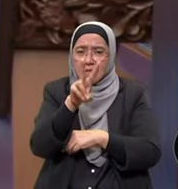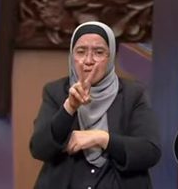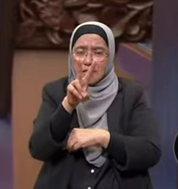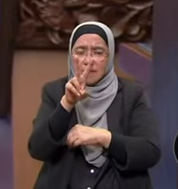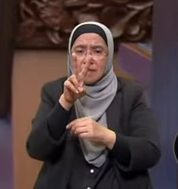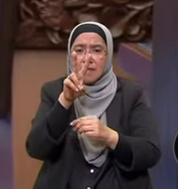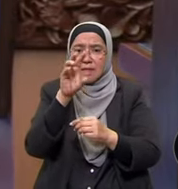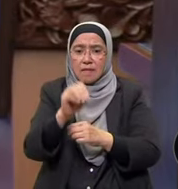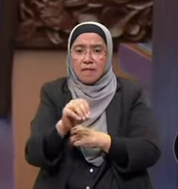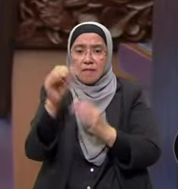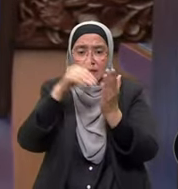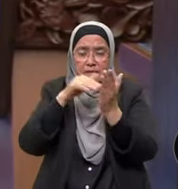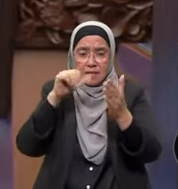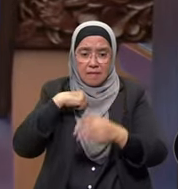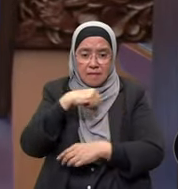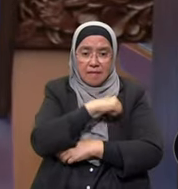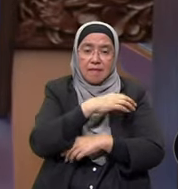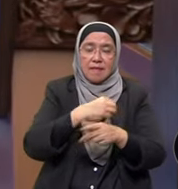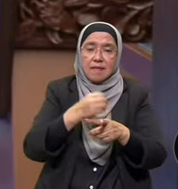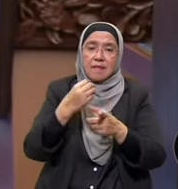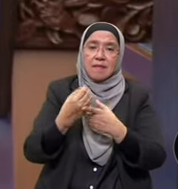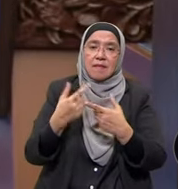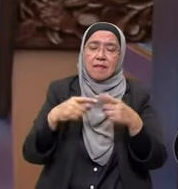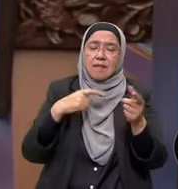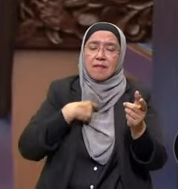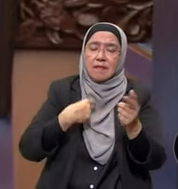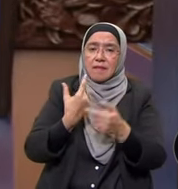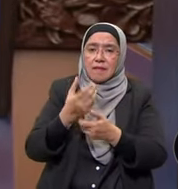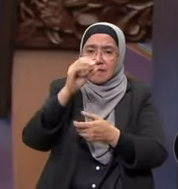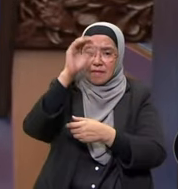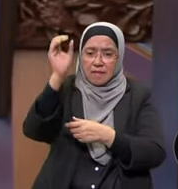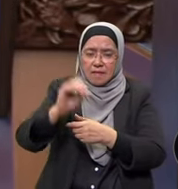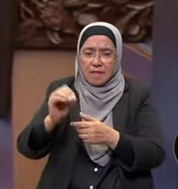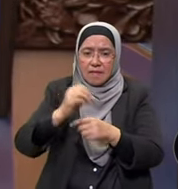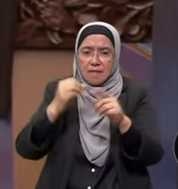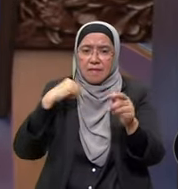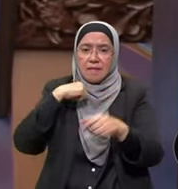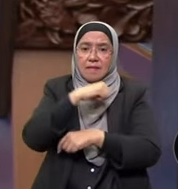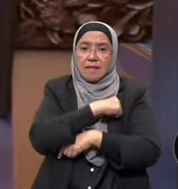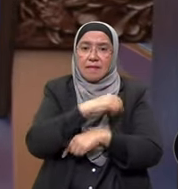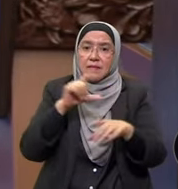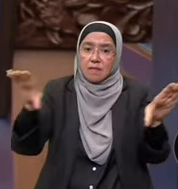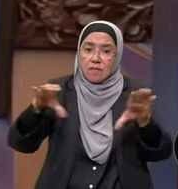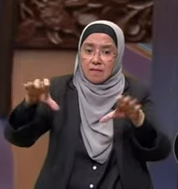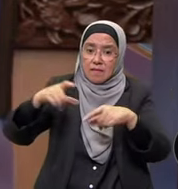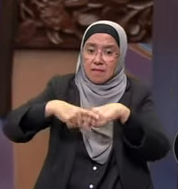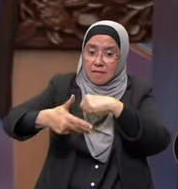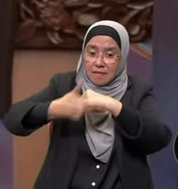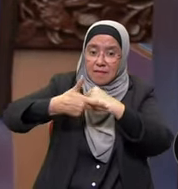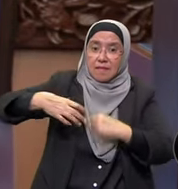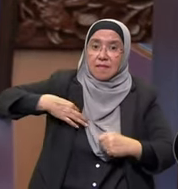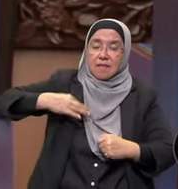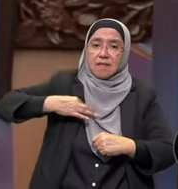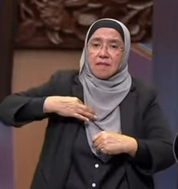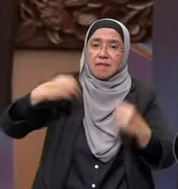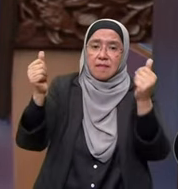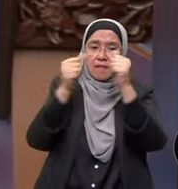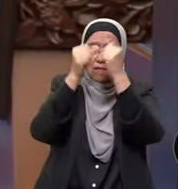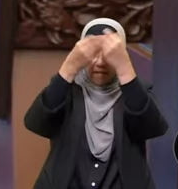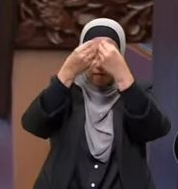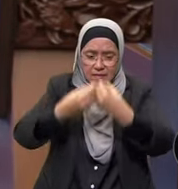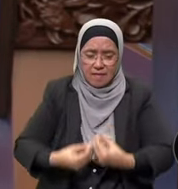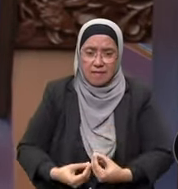aktif telah membuat caduman sukarela setakat tiga 31 ogos 2024 dengan jumlah em